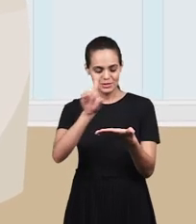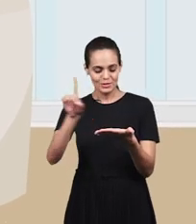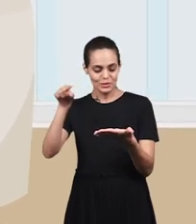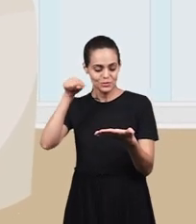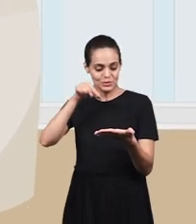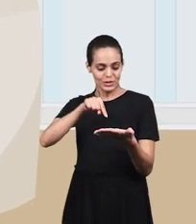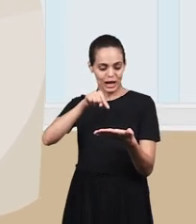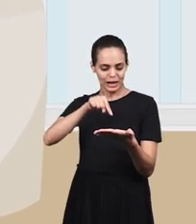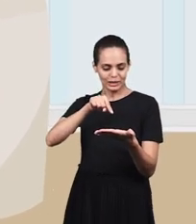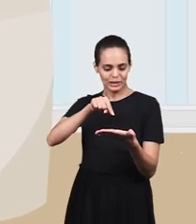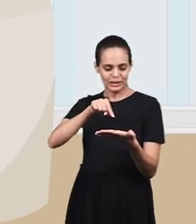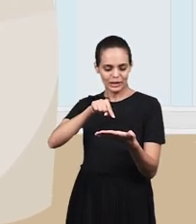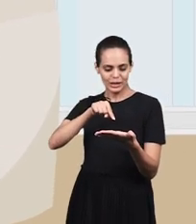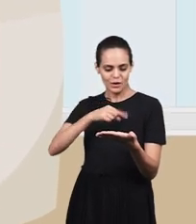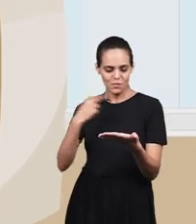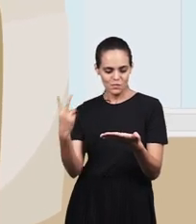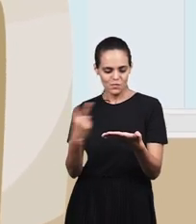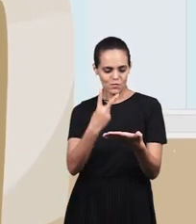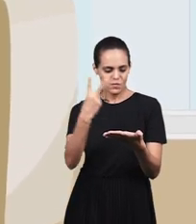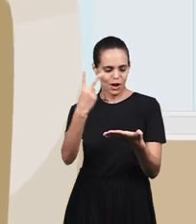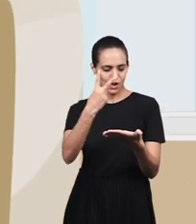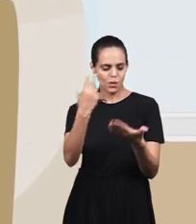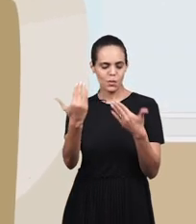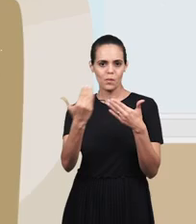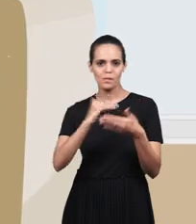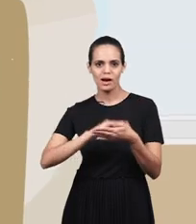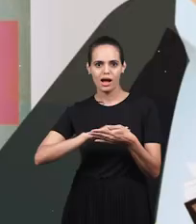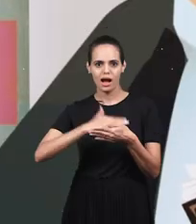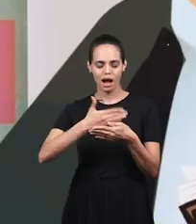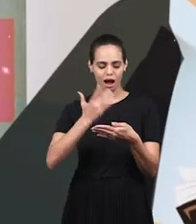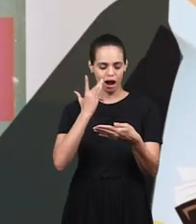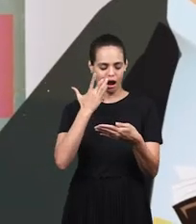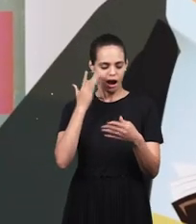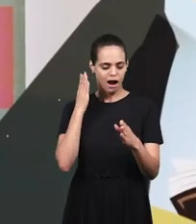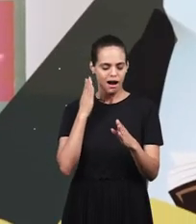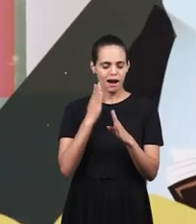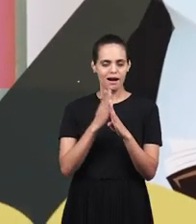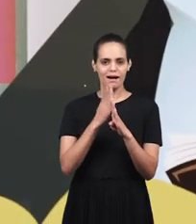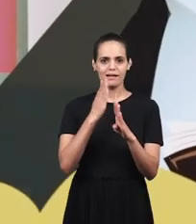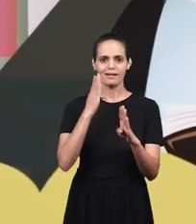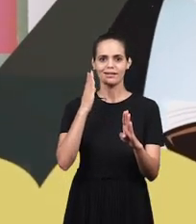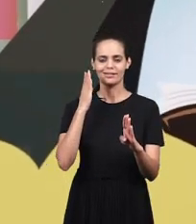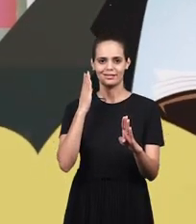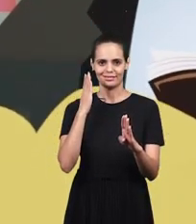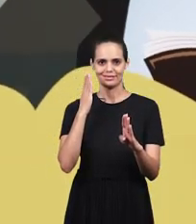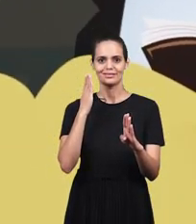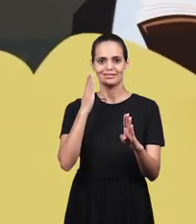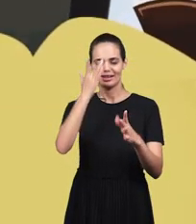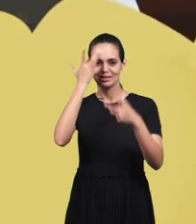A Bíblia é um tesouro descoberto